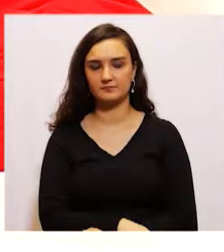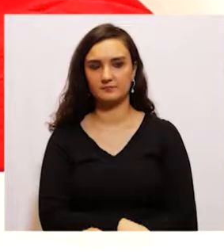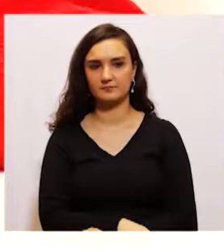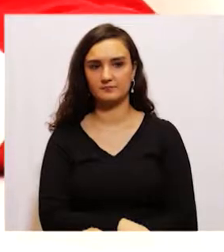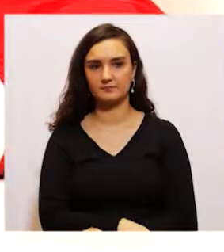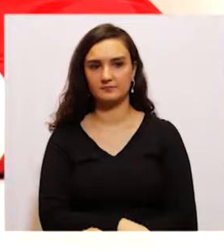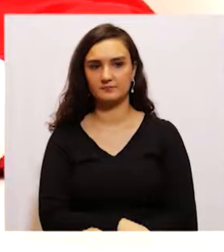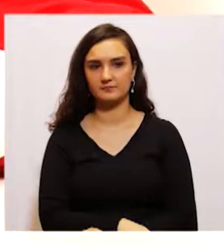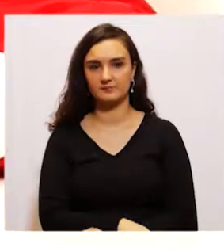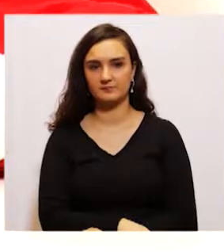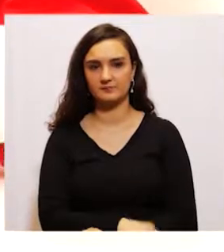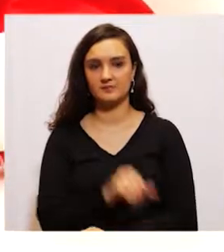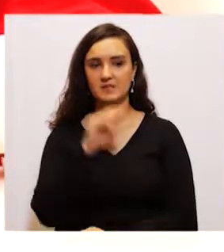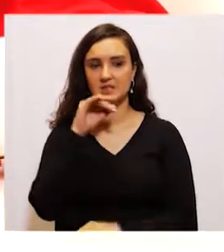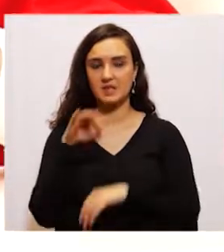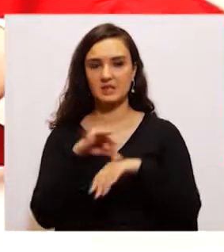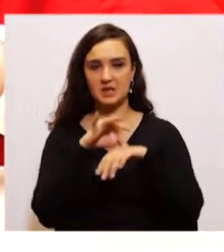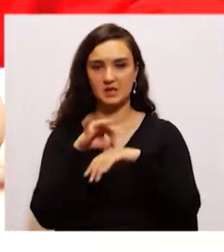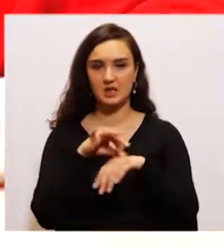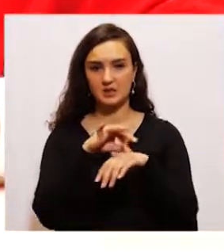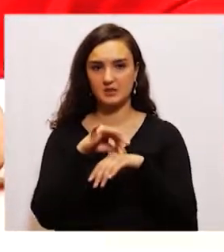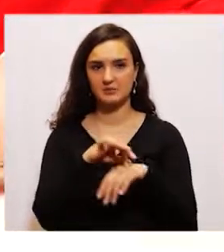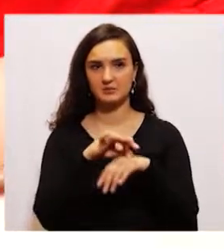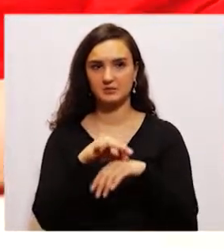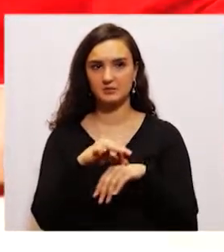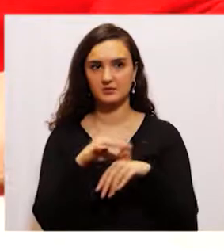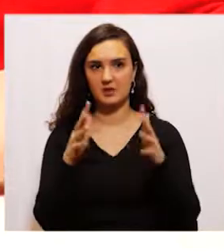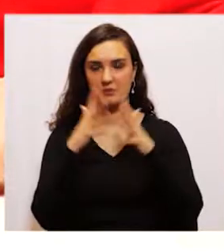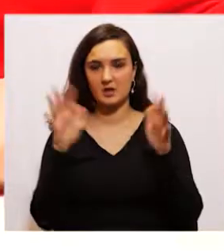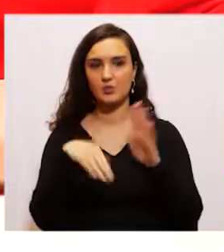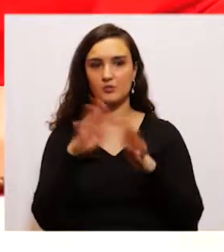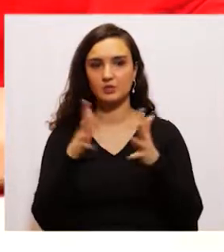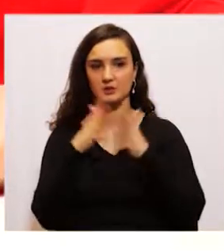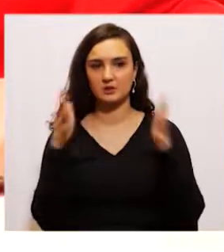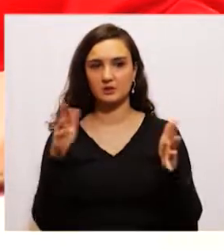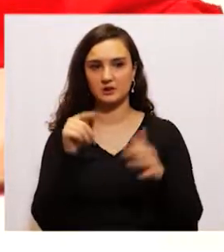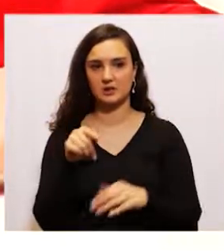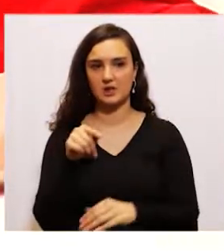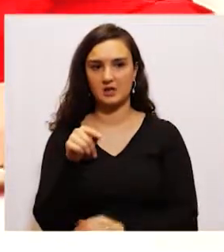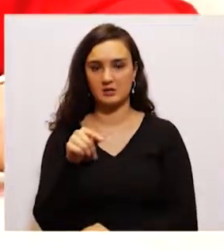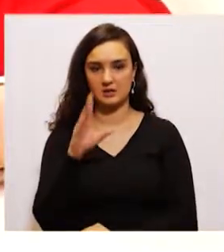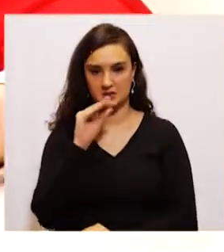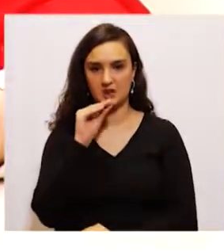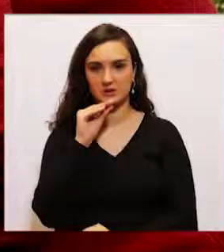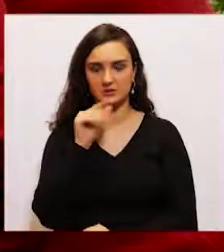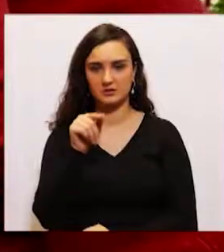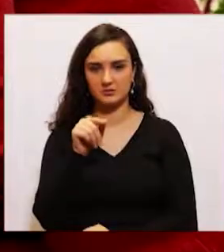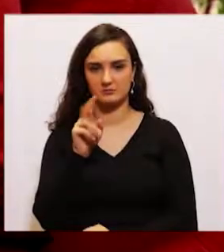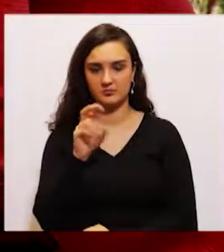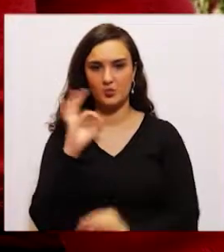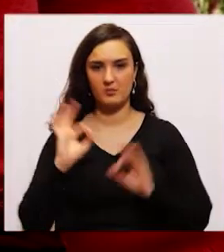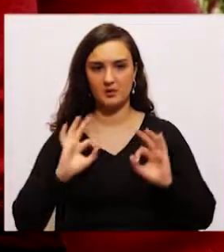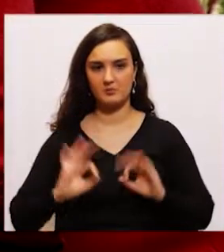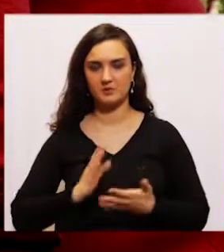ჟარი? ძახსატარე. ძახსატარე. თო დამხელა არა, უფრო დიდია, კავკასიური ნაგაზი. ძაღლი? აბა კოპლები